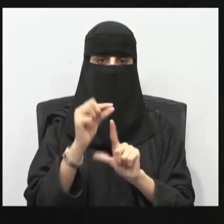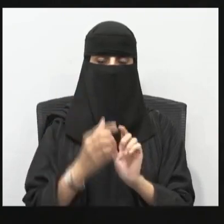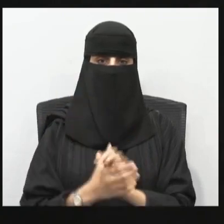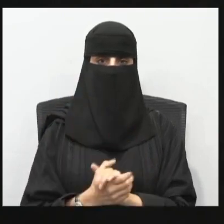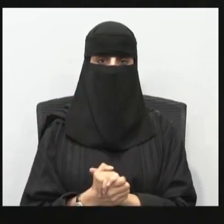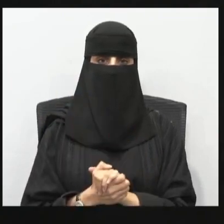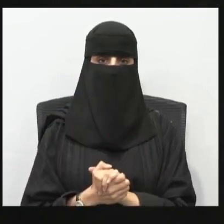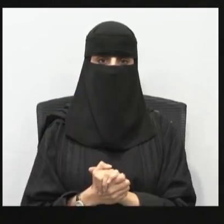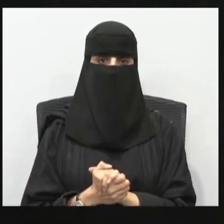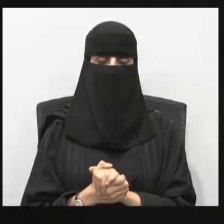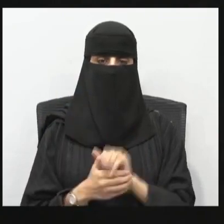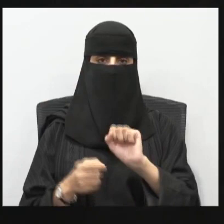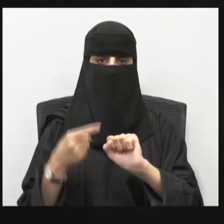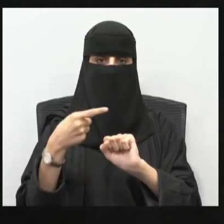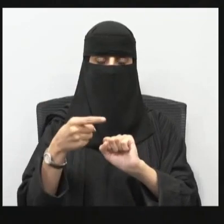كل